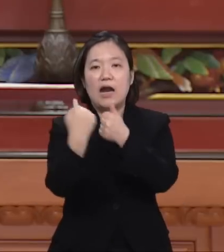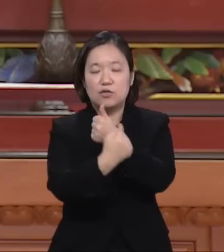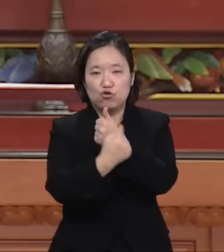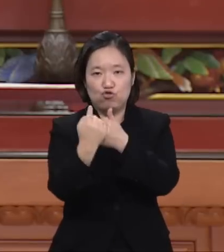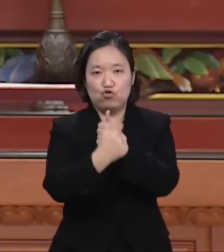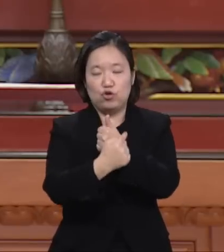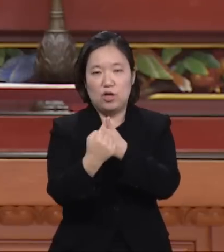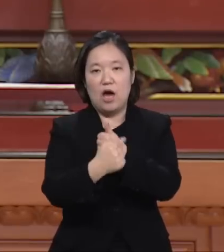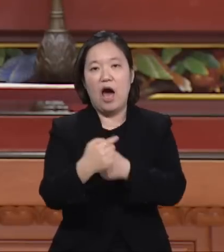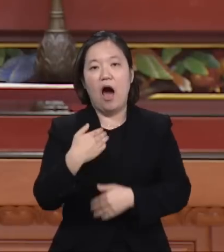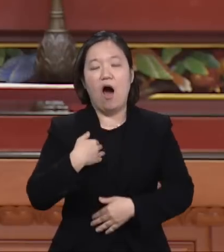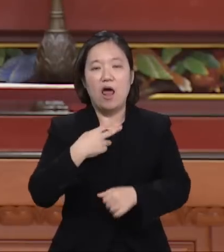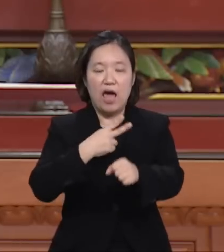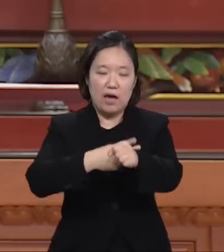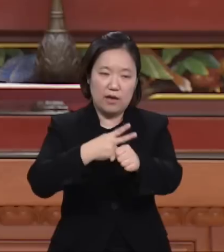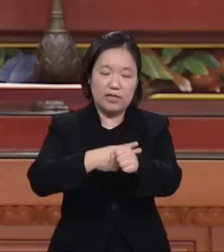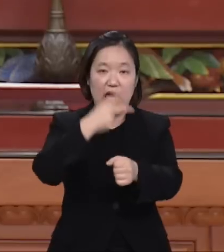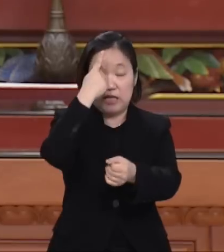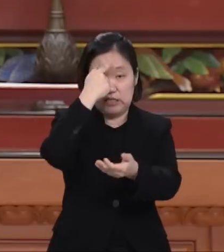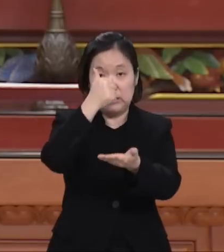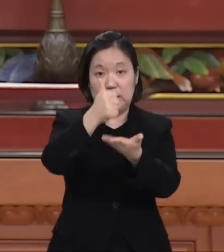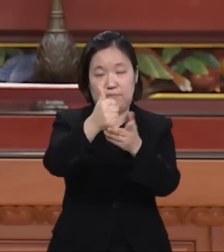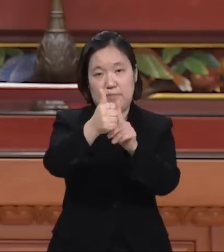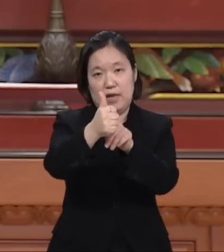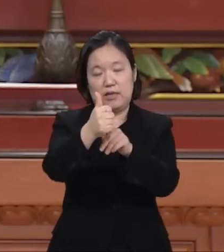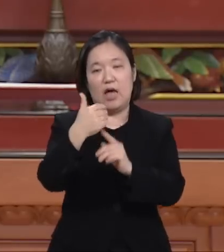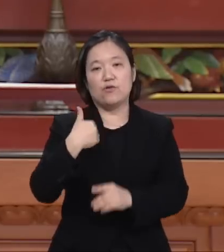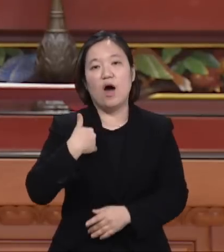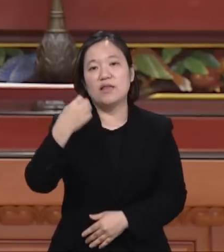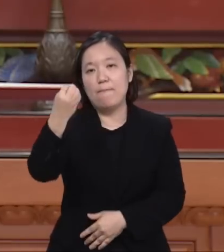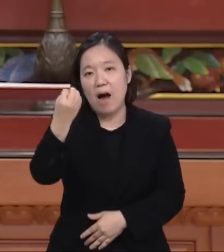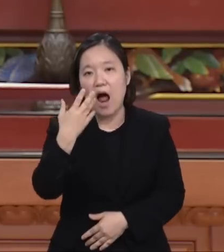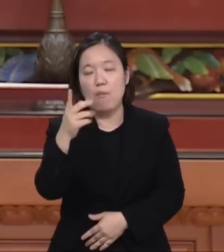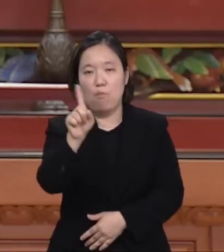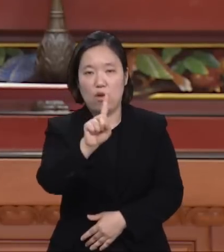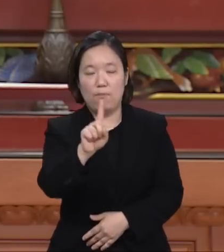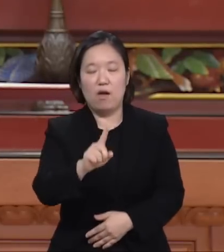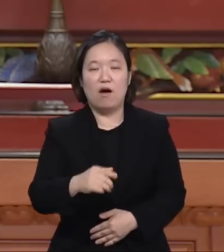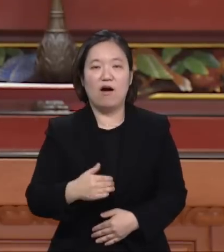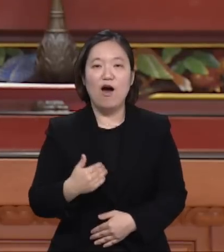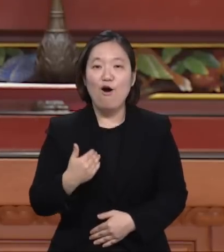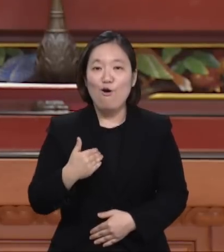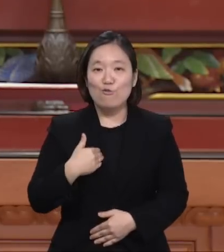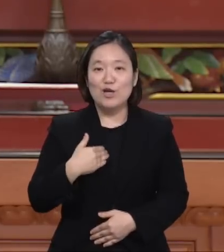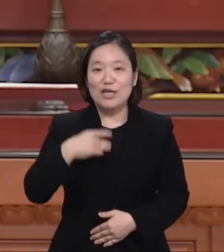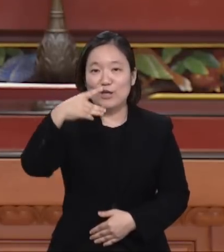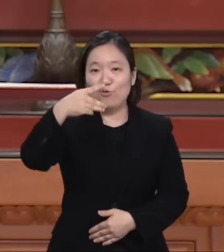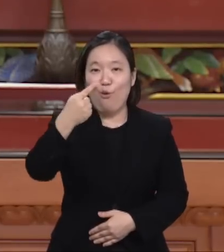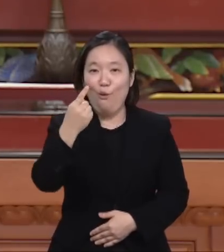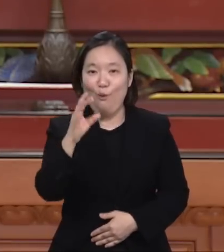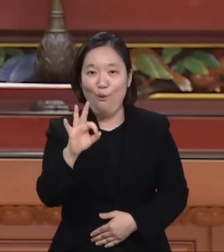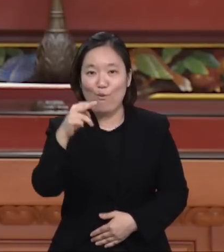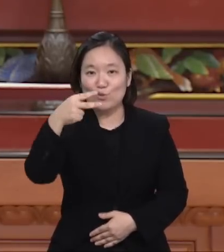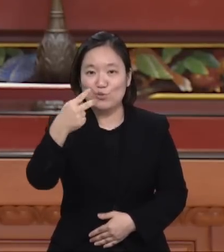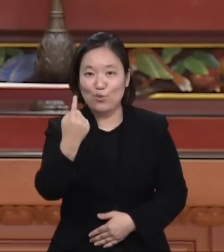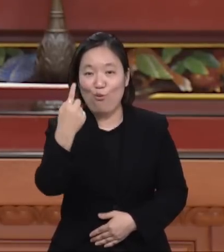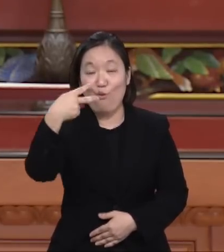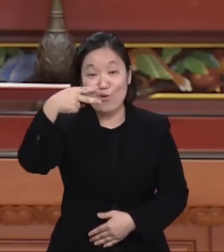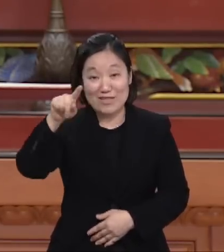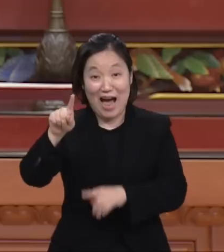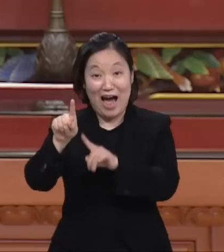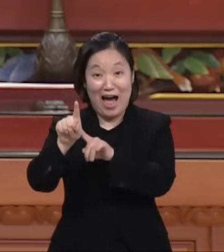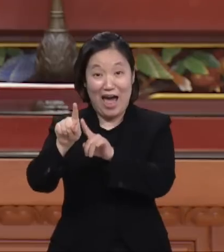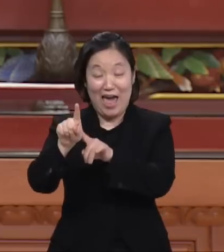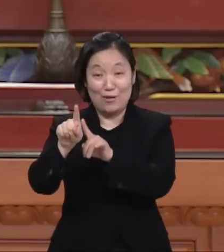주시던 어른스님께서 저한테 뭐라고 하셨냐면 우리 통도사에도 광호스님하고